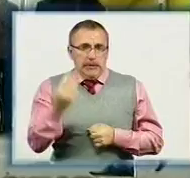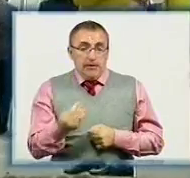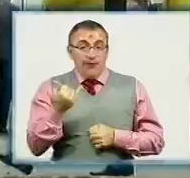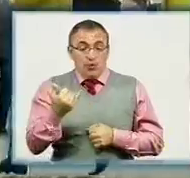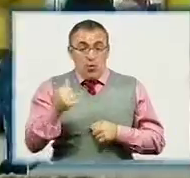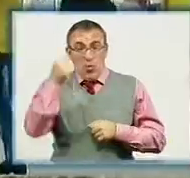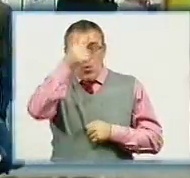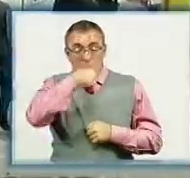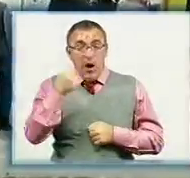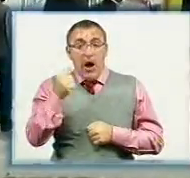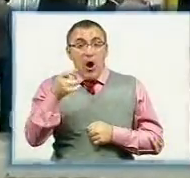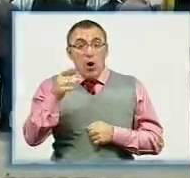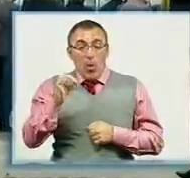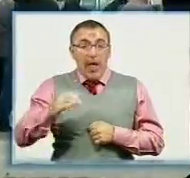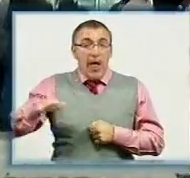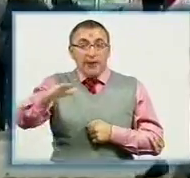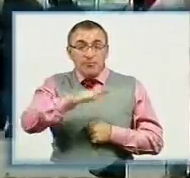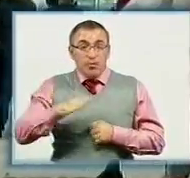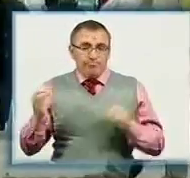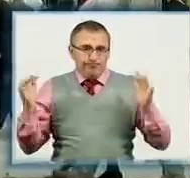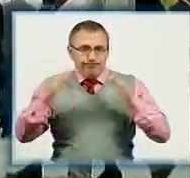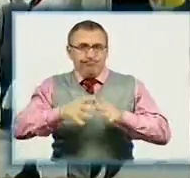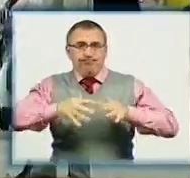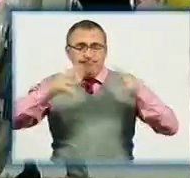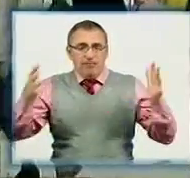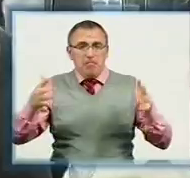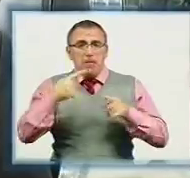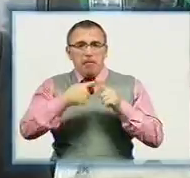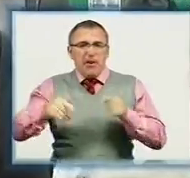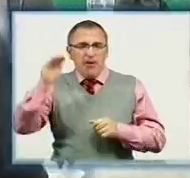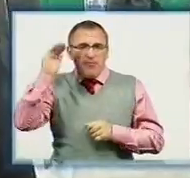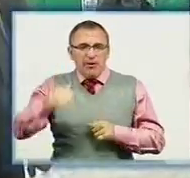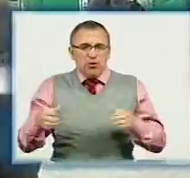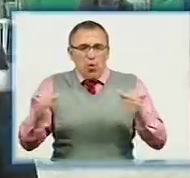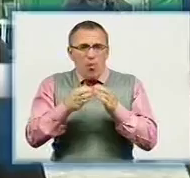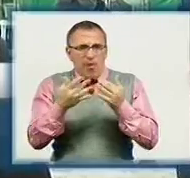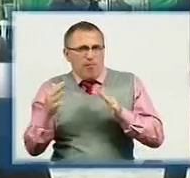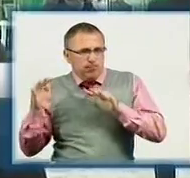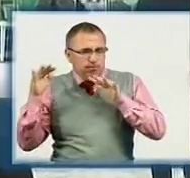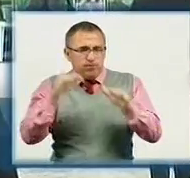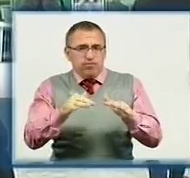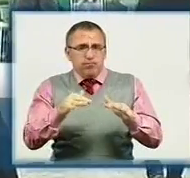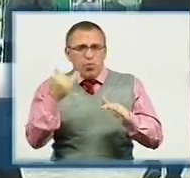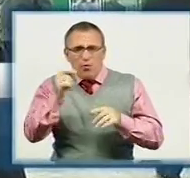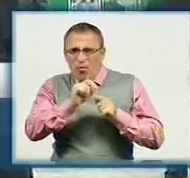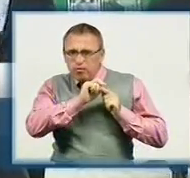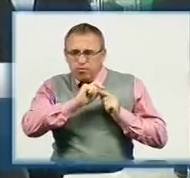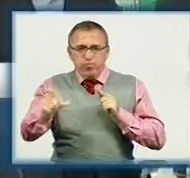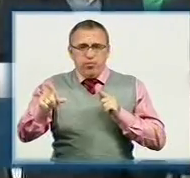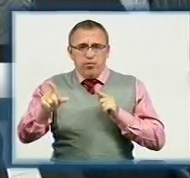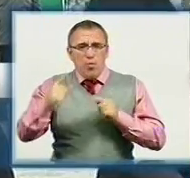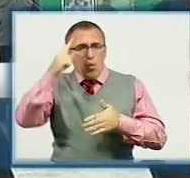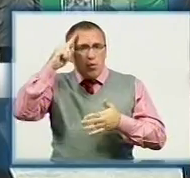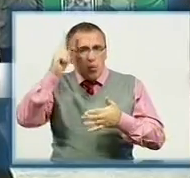року Агроекспо вдвічі збільшила площу. З'їхалося понад 500 компаній. Вона набрала обороти, вона отримала таке